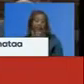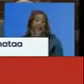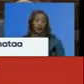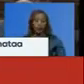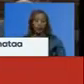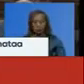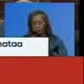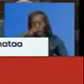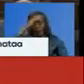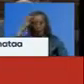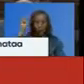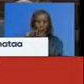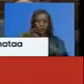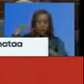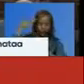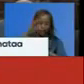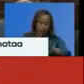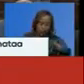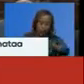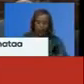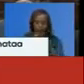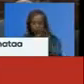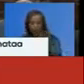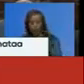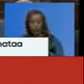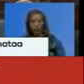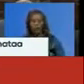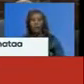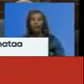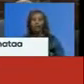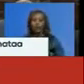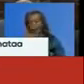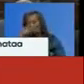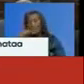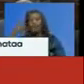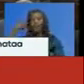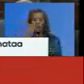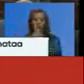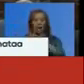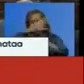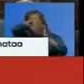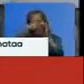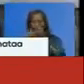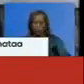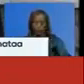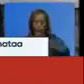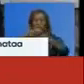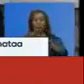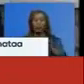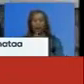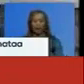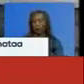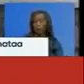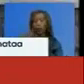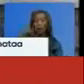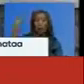ከስህተቶቻችን ተምረን ወደፊት በመራመድ ማተኮር ያለብን ጉዳይ የተሻለች ሀገር ለሁላችንም በመገንባቱ ላይ ነው።